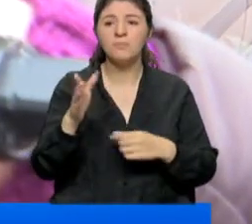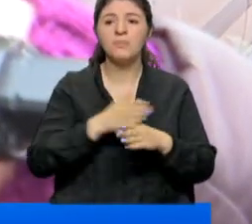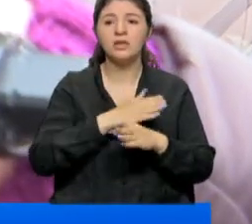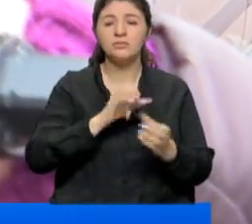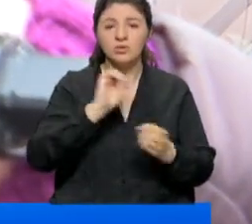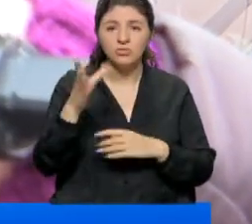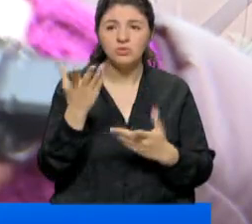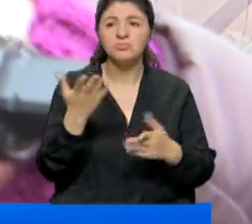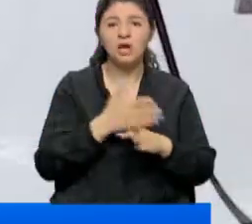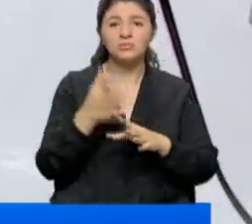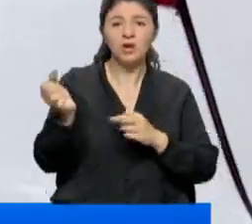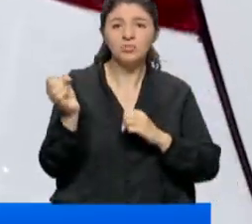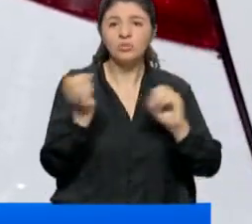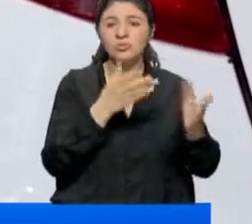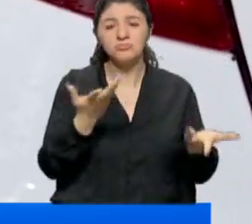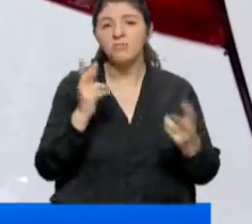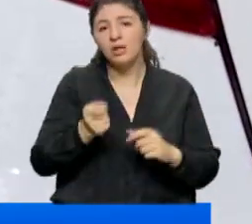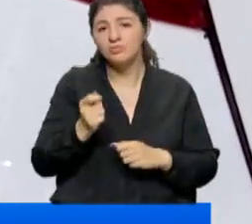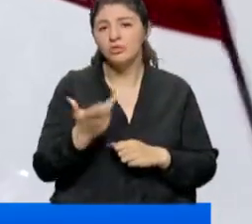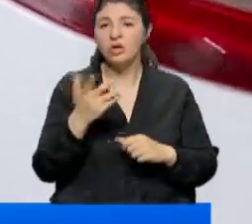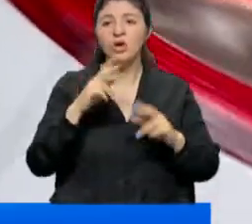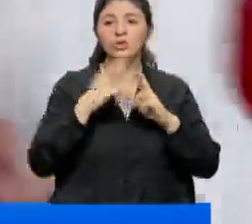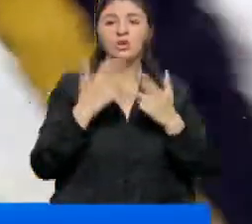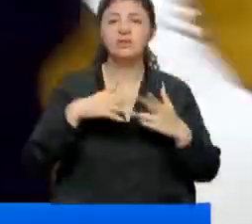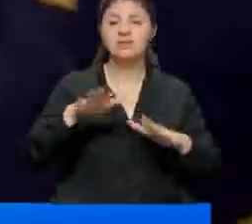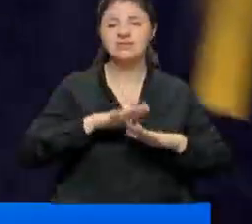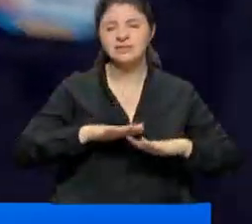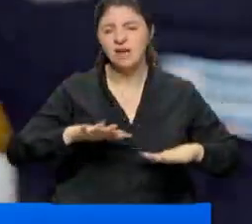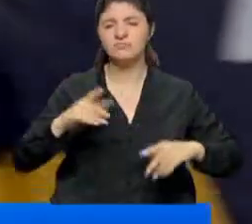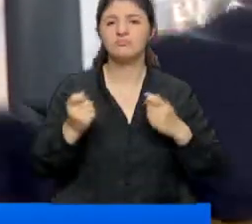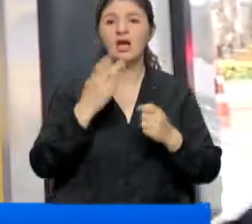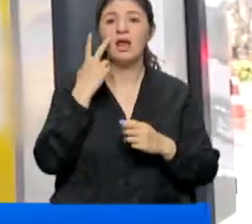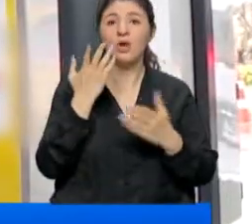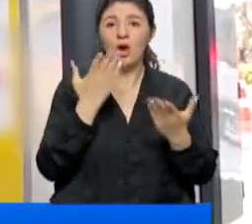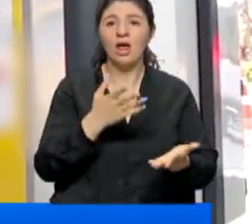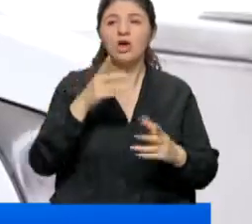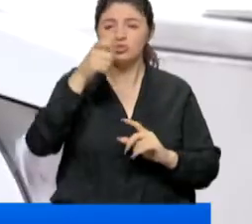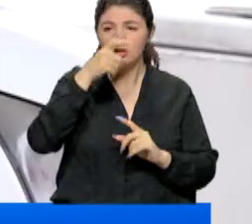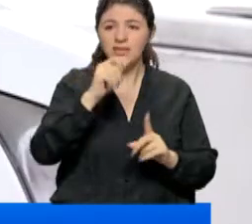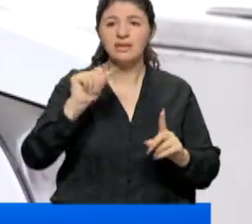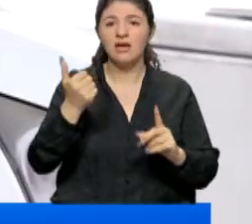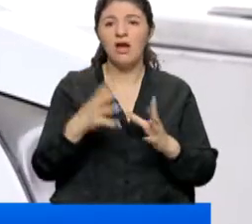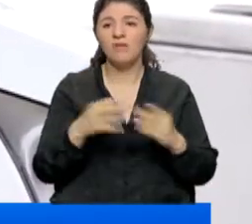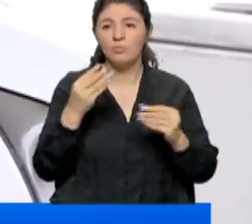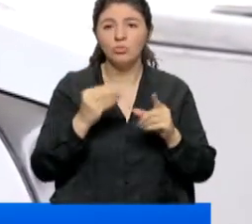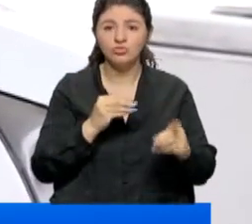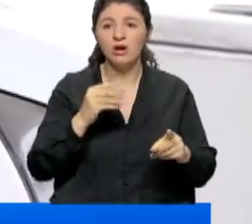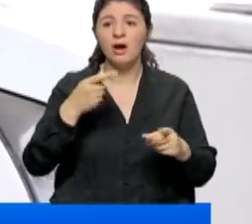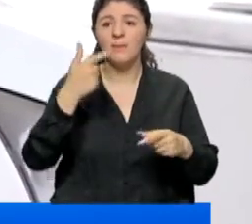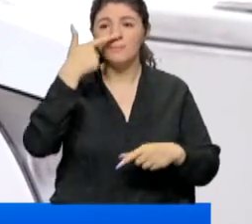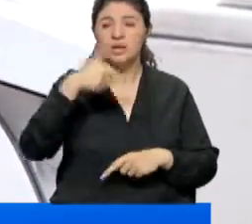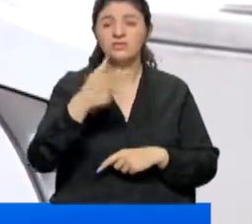malzeme götürüyorum malzeme getiriyorum mecbur Küresel çapta Petrol fiyatlarındaki sakin seyreden rağmen Türk Lirası dolar karşısında değer kaybedince